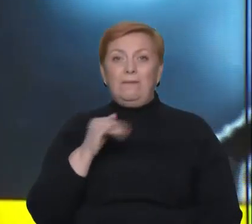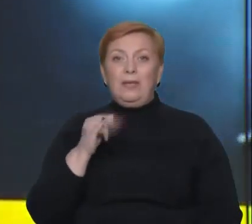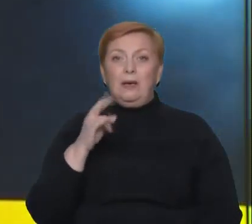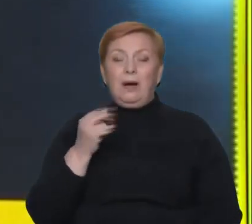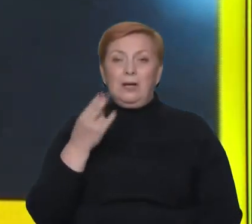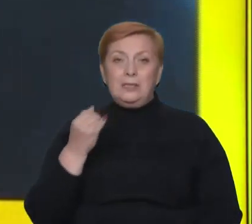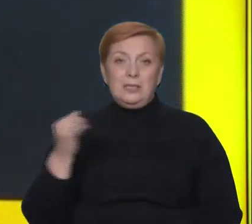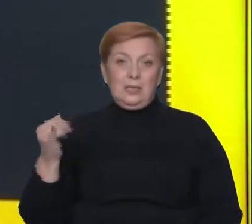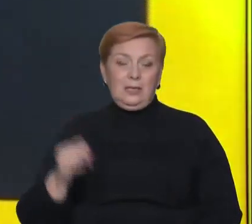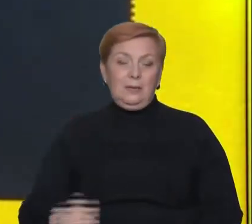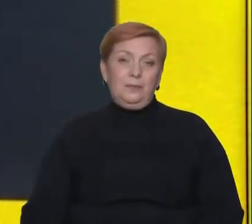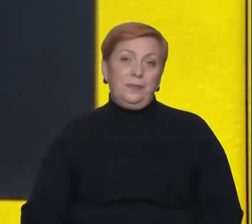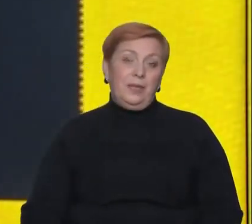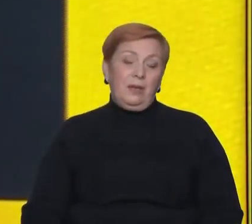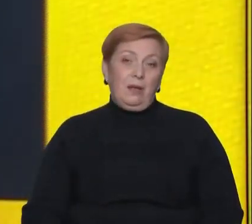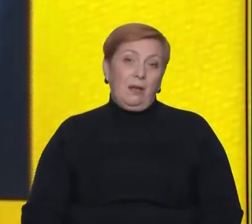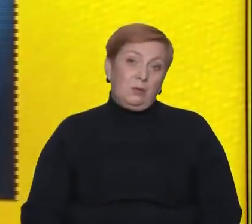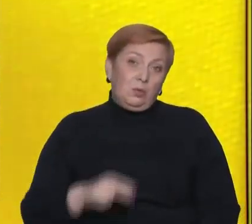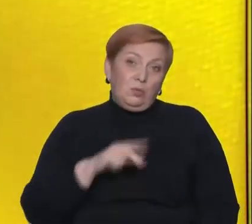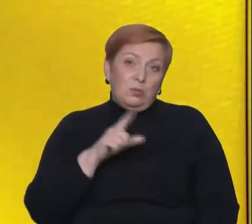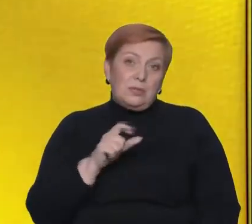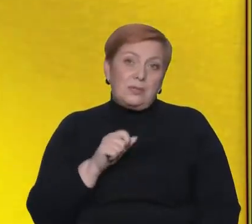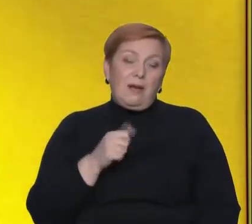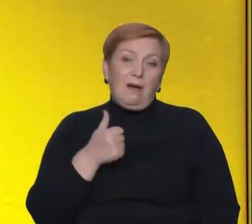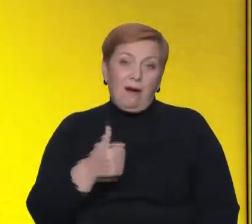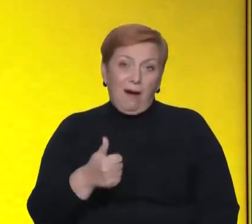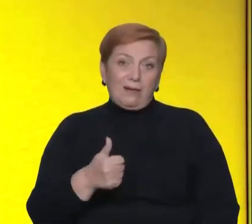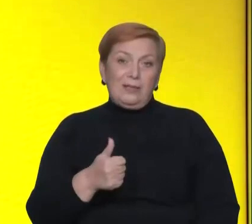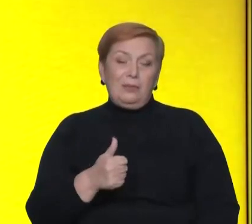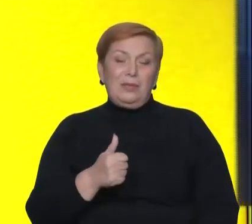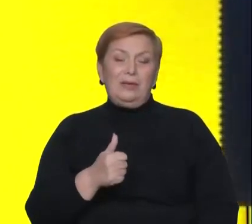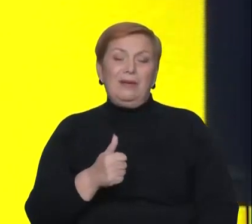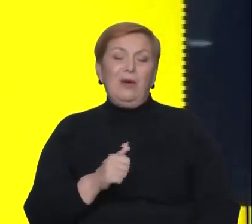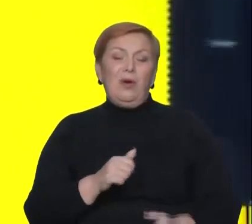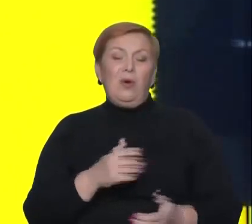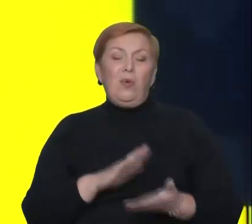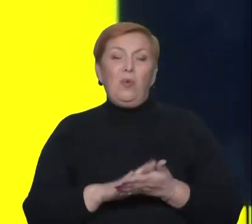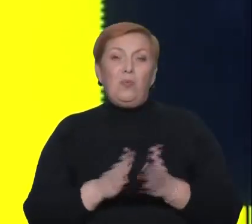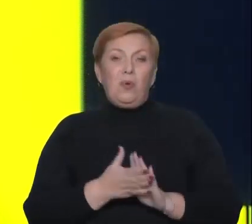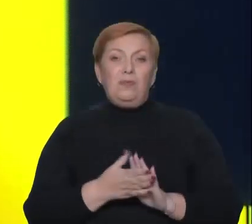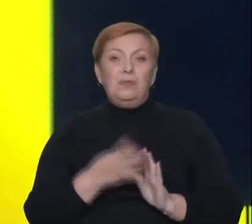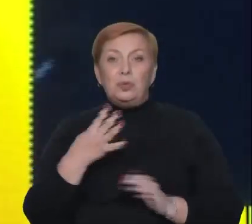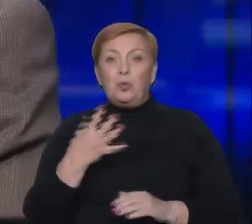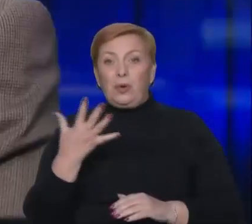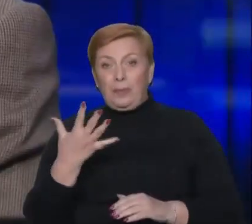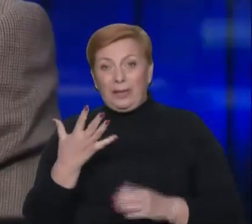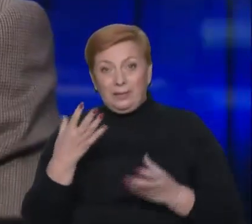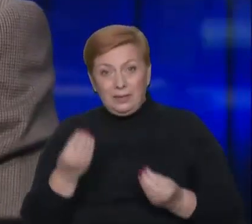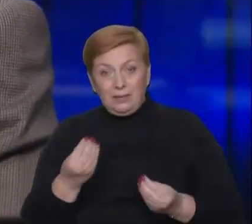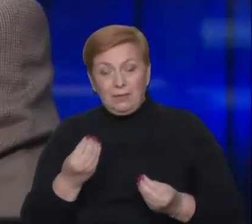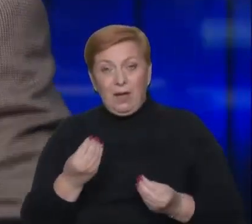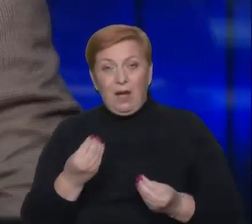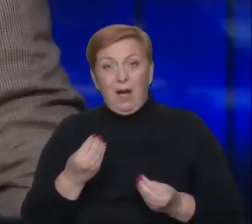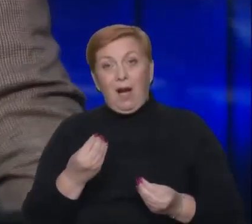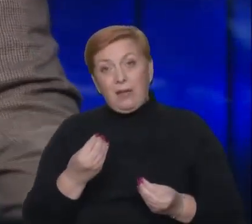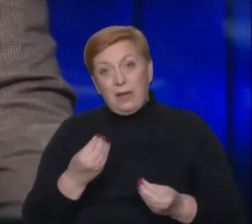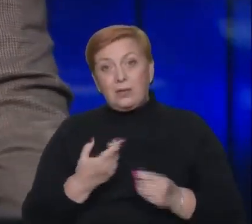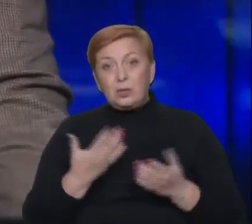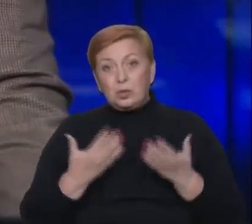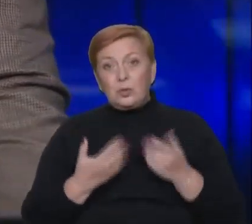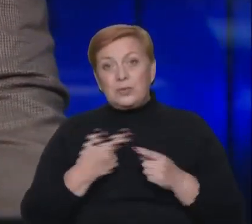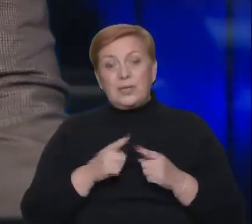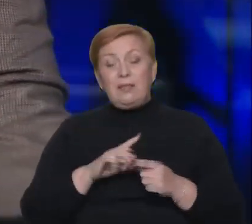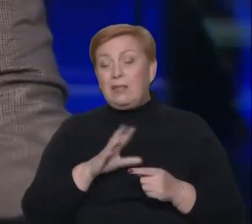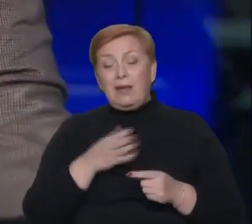За гарними, так скажемо, умовах 45 днів, за негарних можна і 3 роки. Отак. Це в умовах війни,